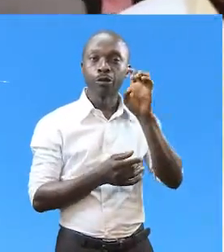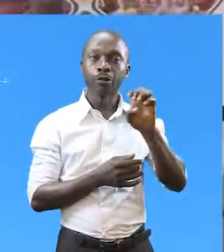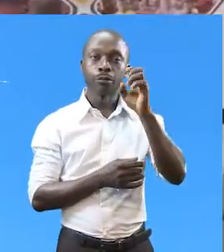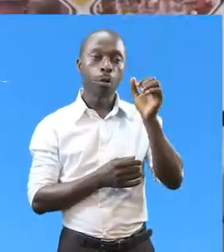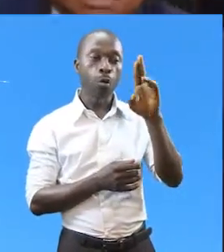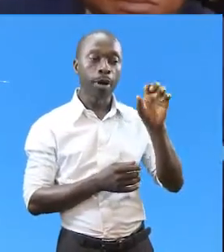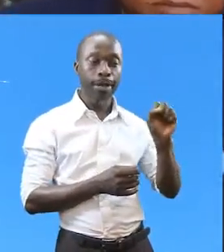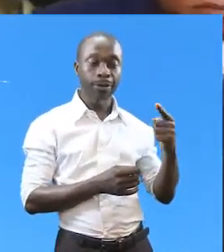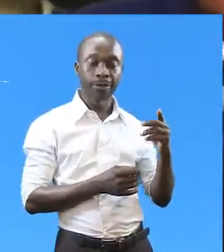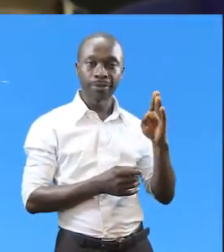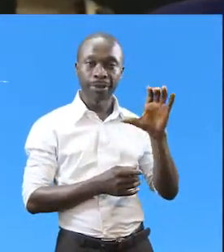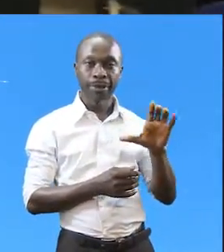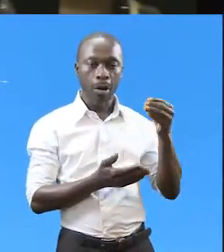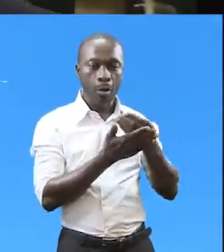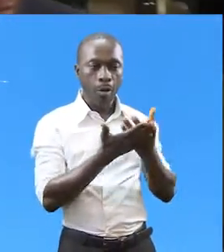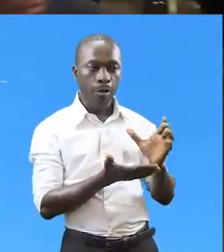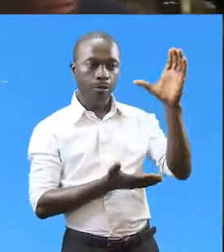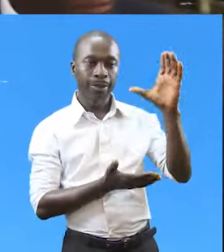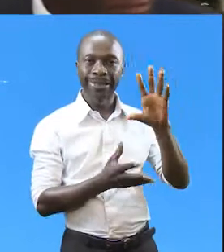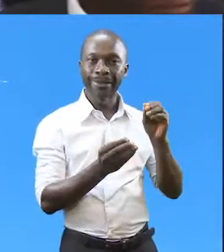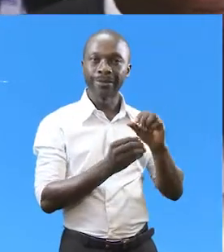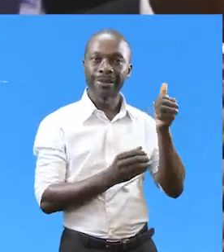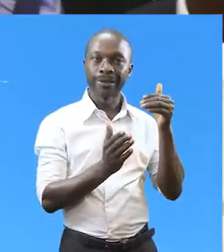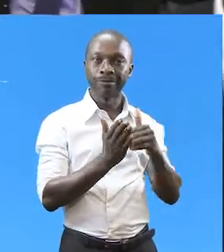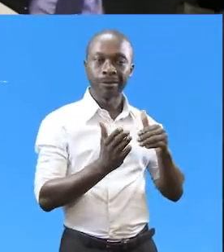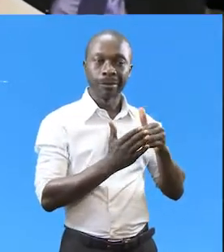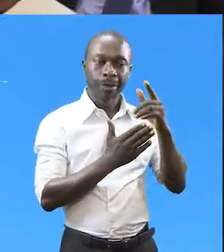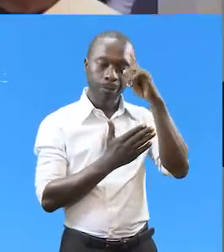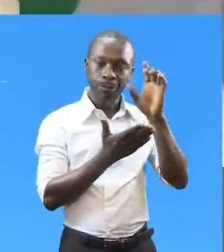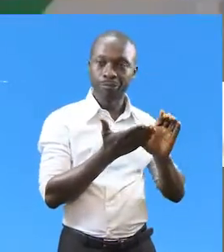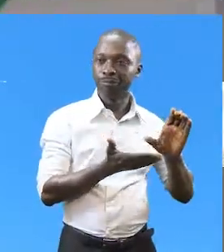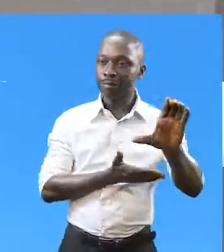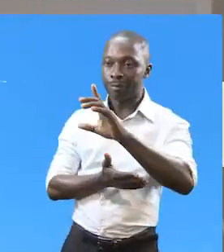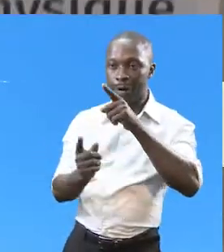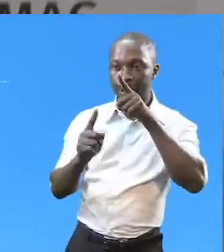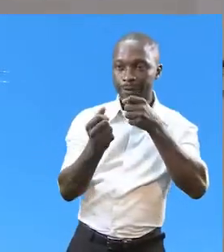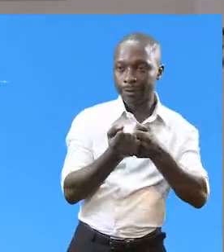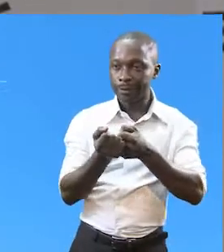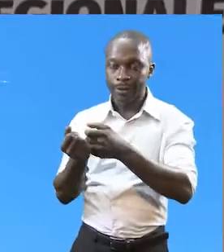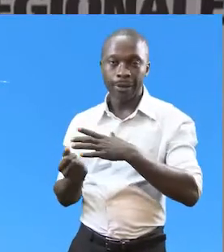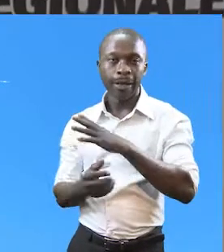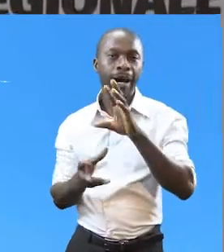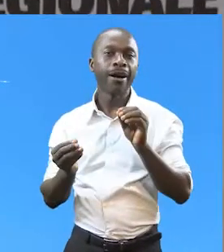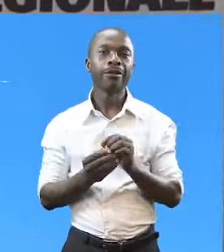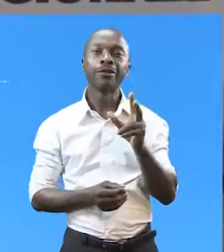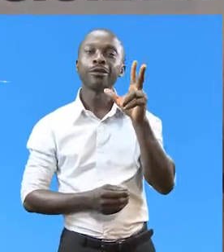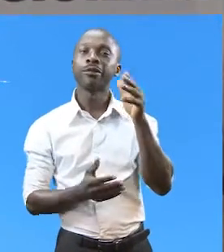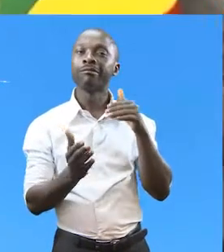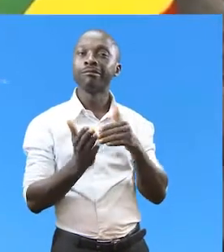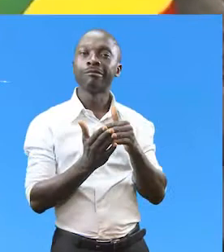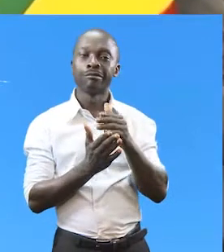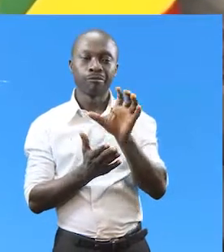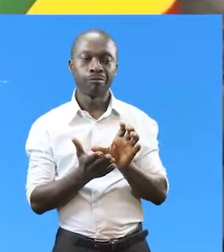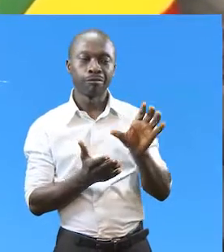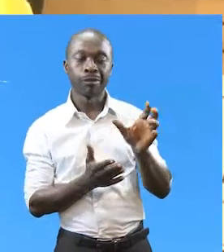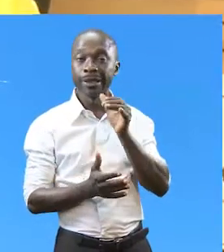d'investissement, un montant de financement de 10 milliards de francs CFA, près de 3 milliards de francs CFA sur le montant validé